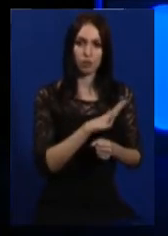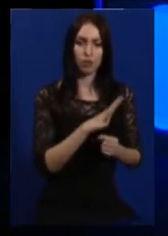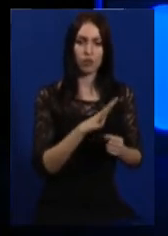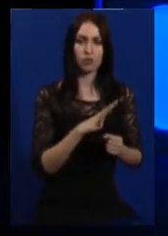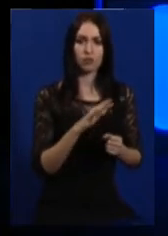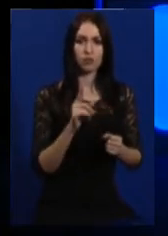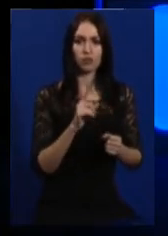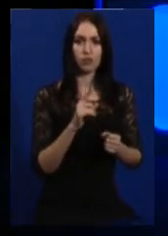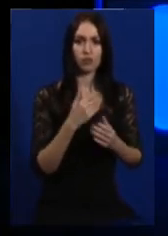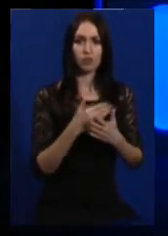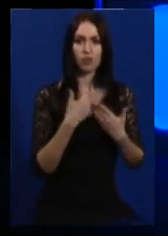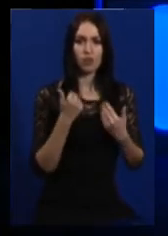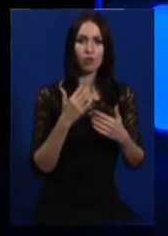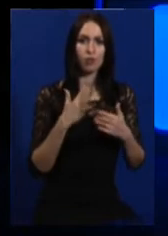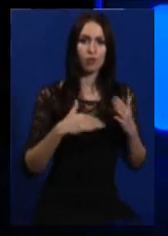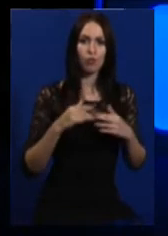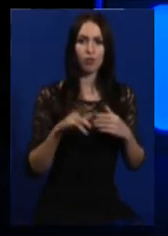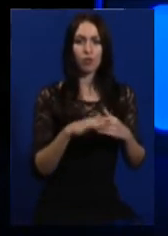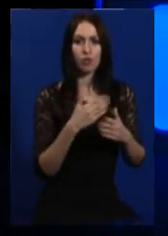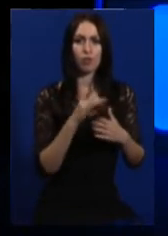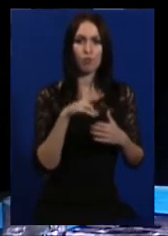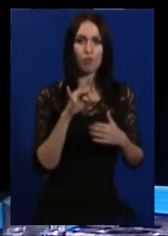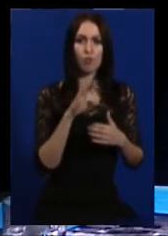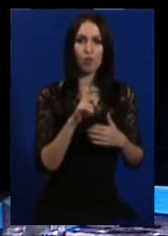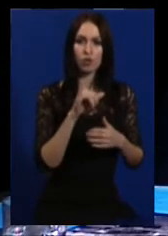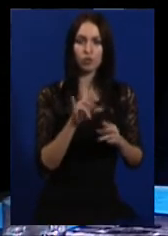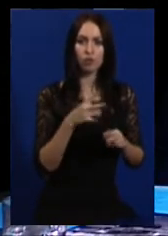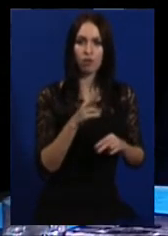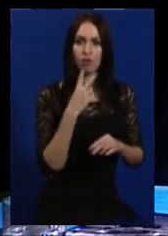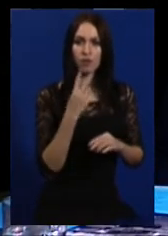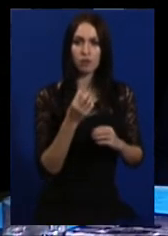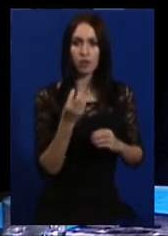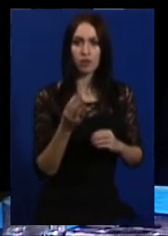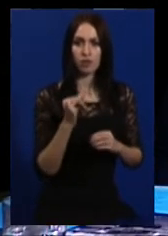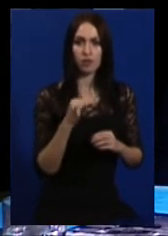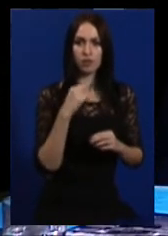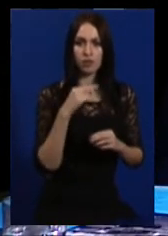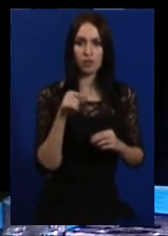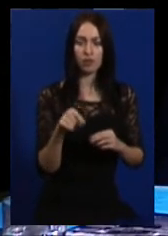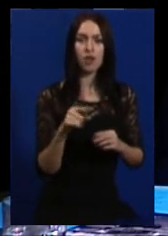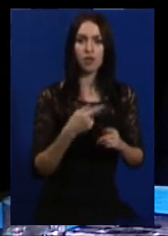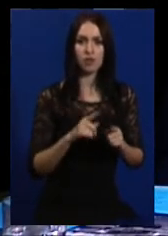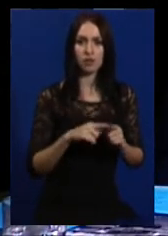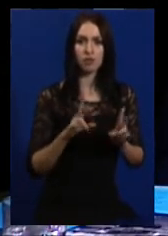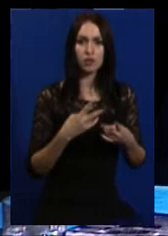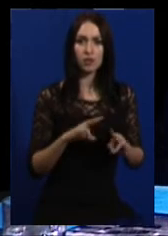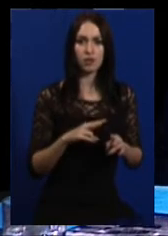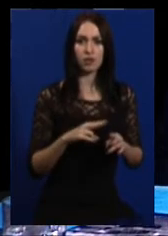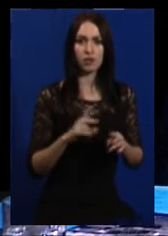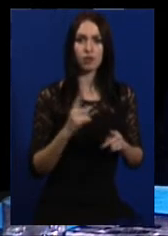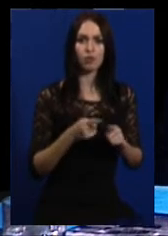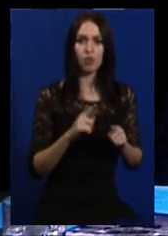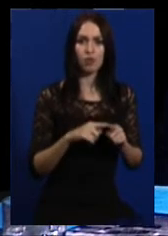конечностей там протезы то есть не заострять внимание на том что это